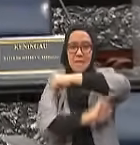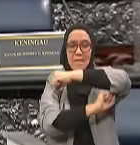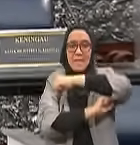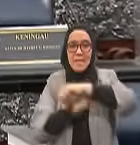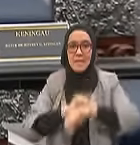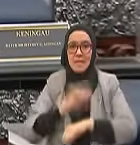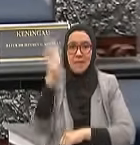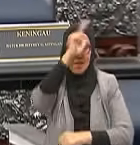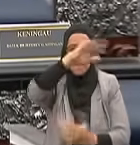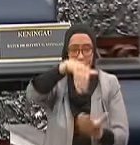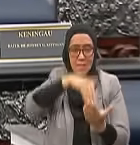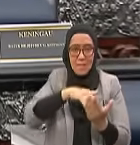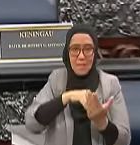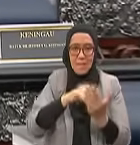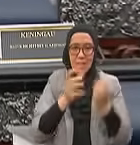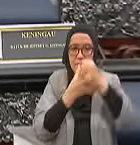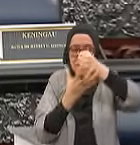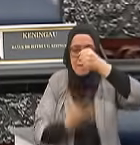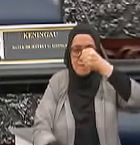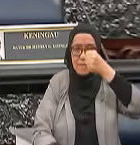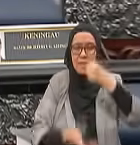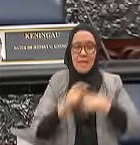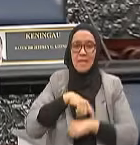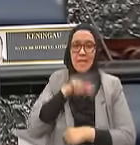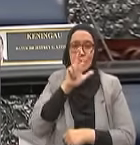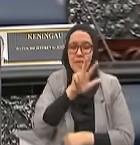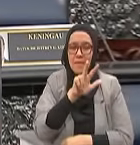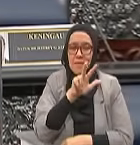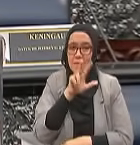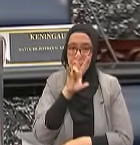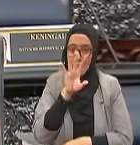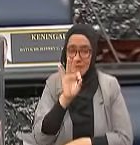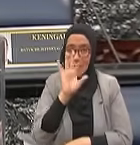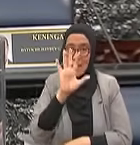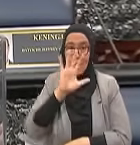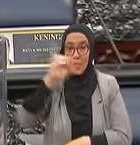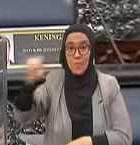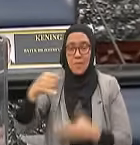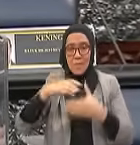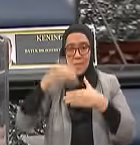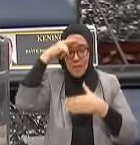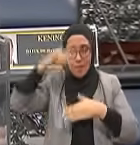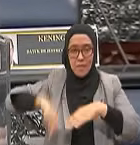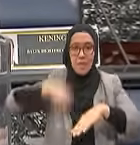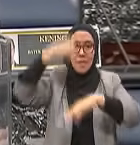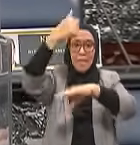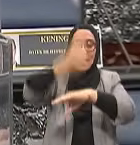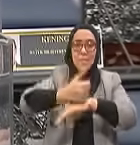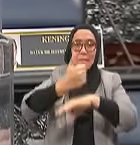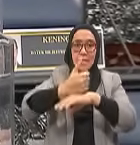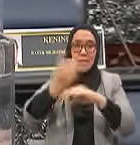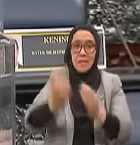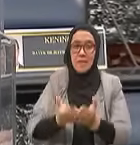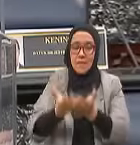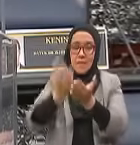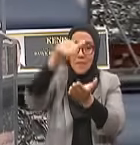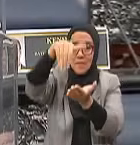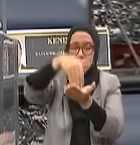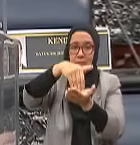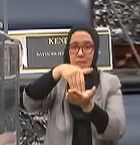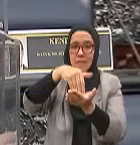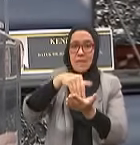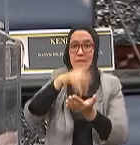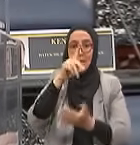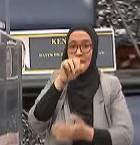ke-10 sebanyak 5000000 untuk projek pembangunan Terminal Pelabuhan kontainer cucilah